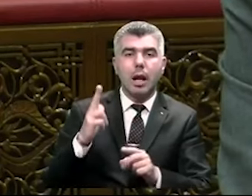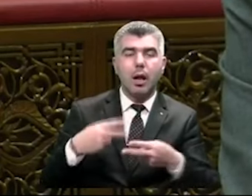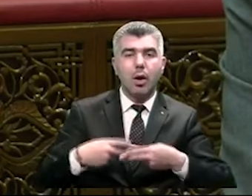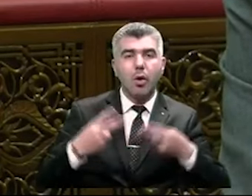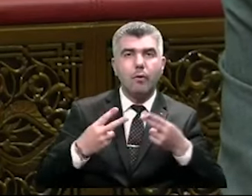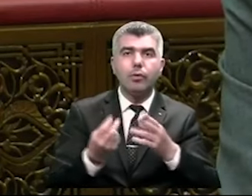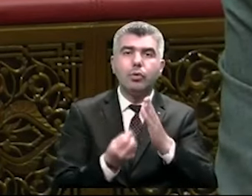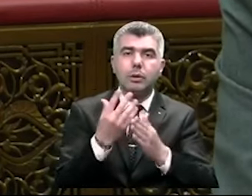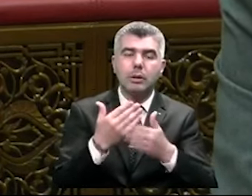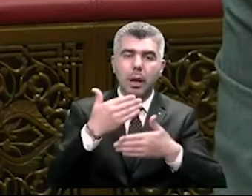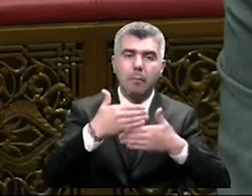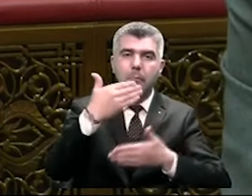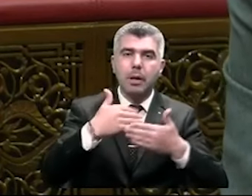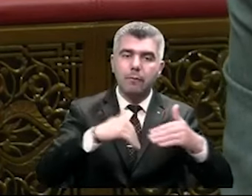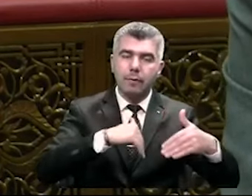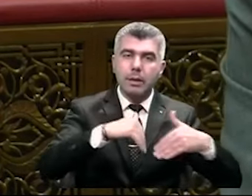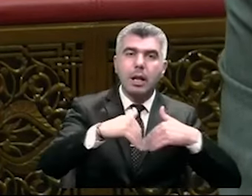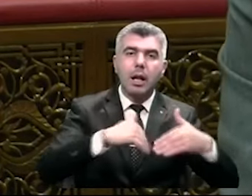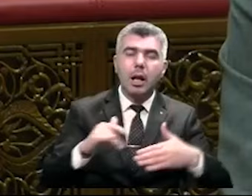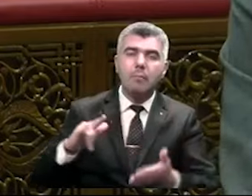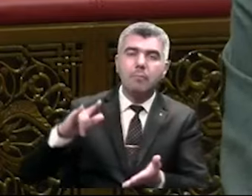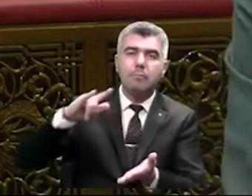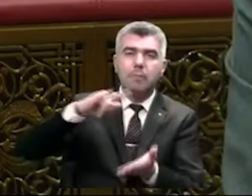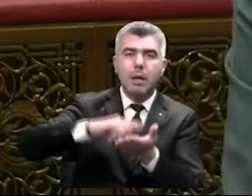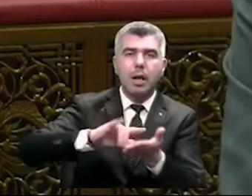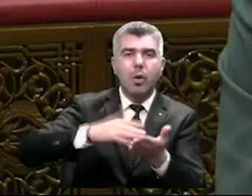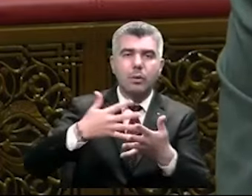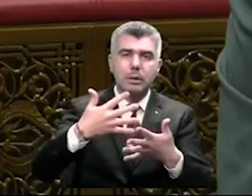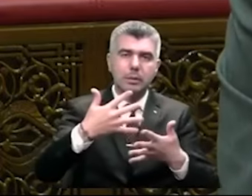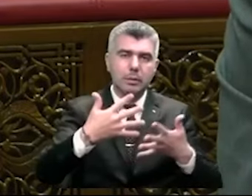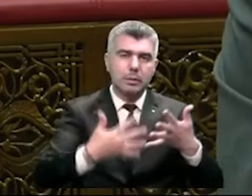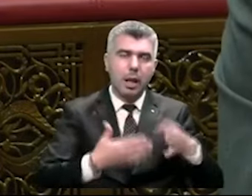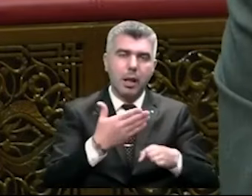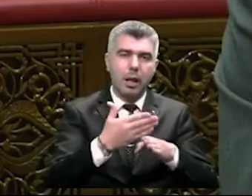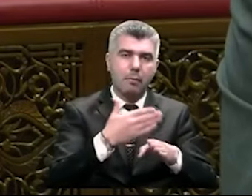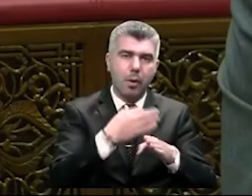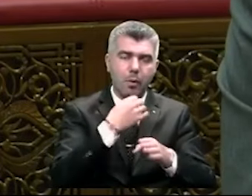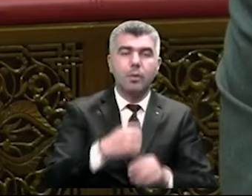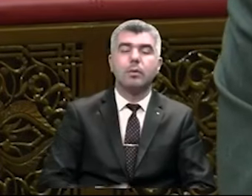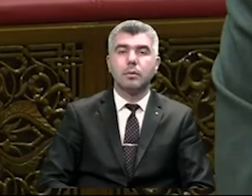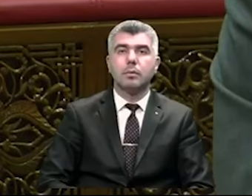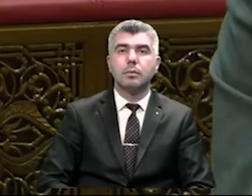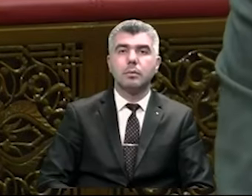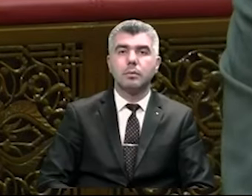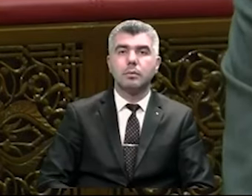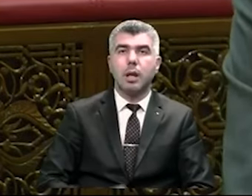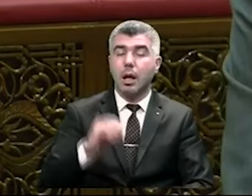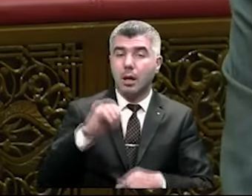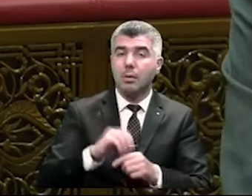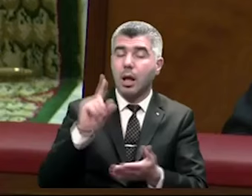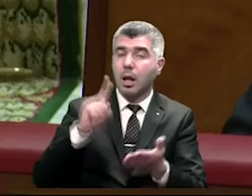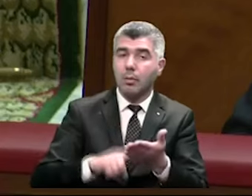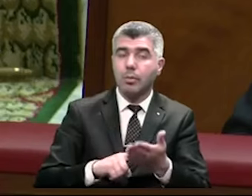التطوير ديال البنيات التحتيه ديال هذ المطارات كلهم اللي ذكرتهم السيد الوزير وكن في نفس الوقت السيد الوزير لابد ناخذ بعين